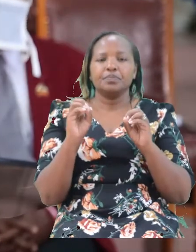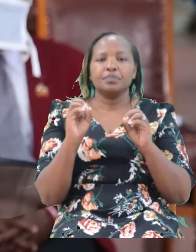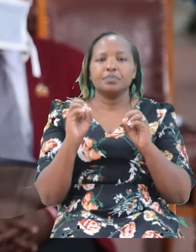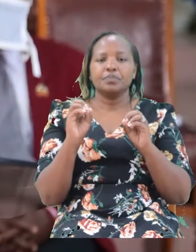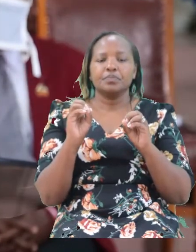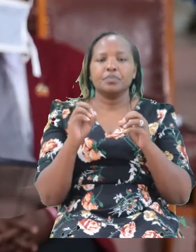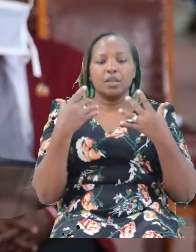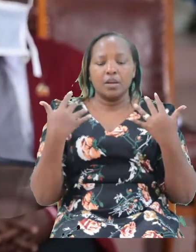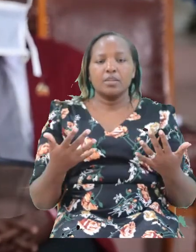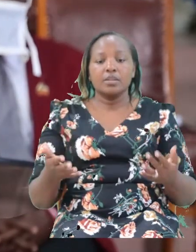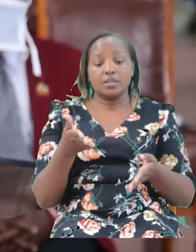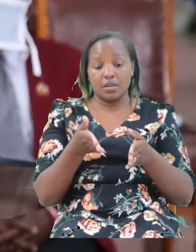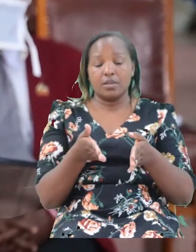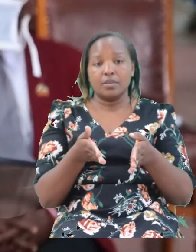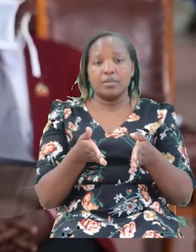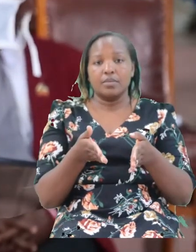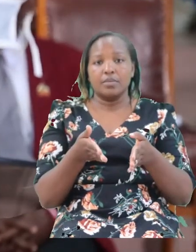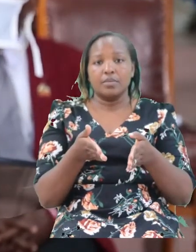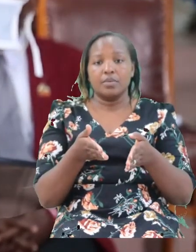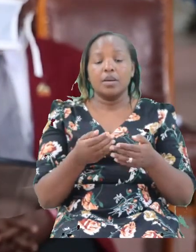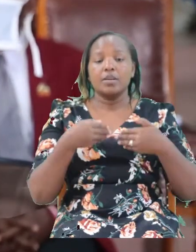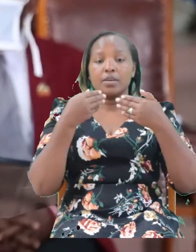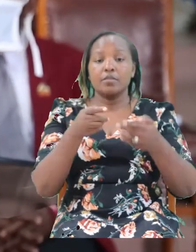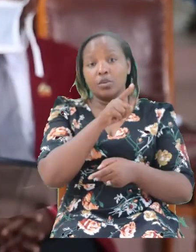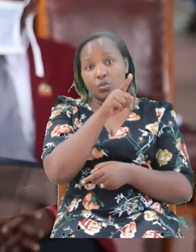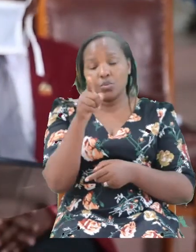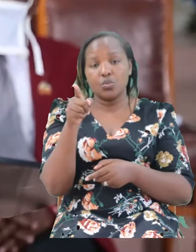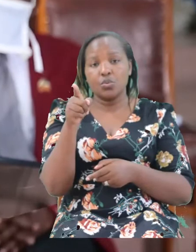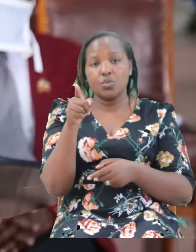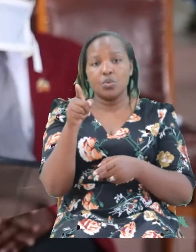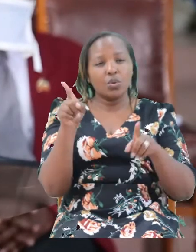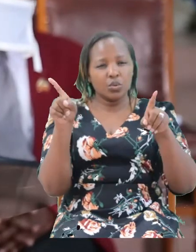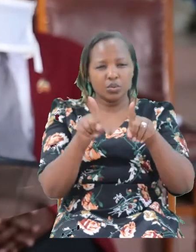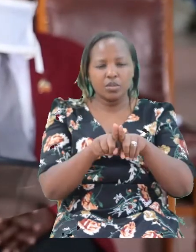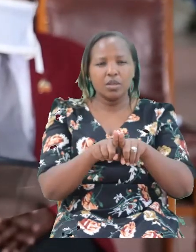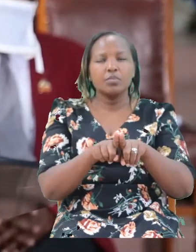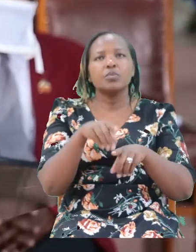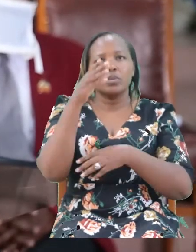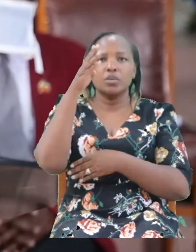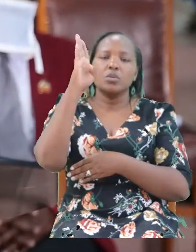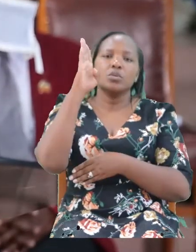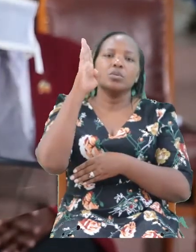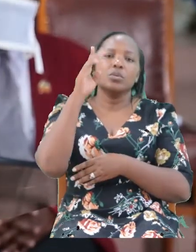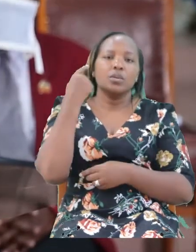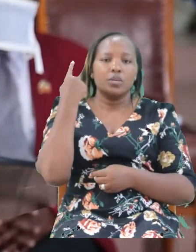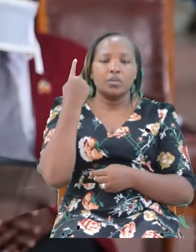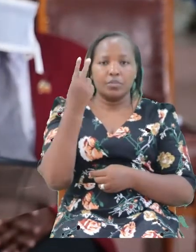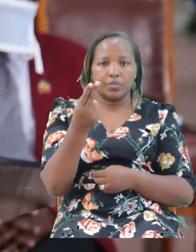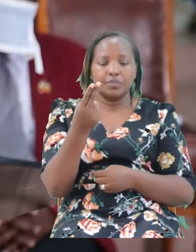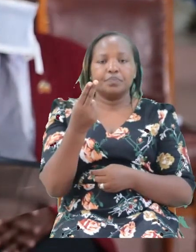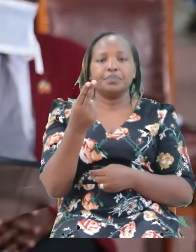kuna yale mambo yako umepewa na yamefanana na ya Mungu. Jambo la